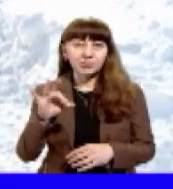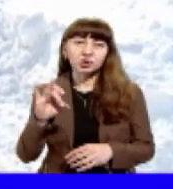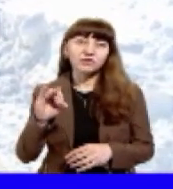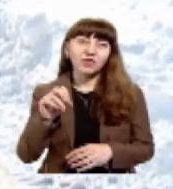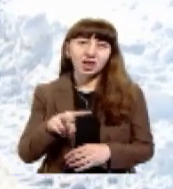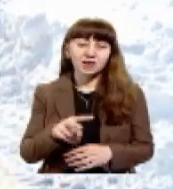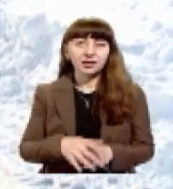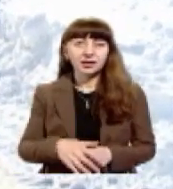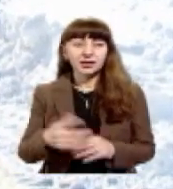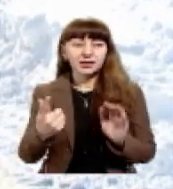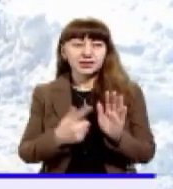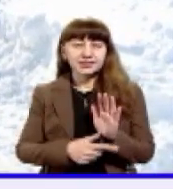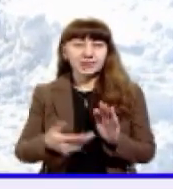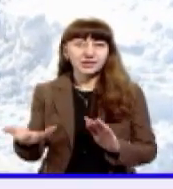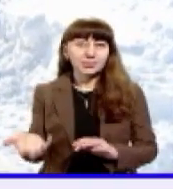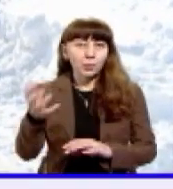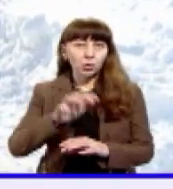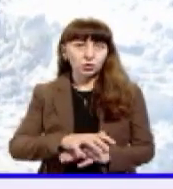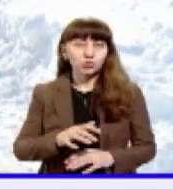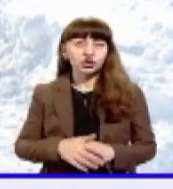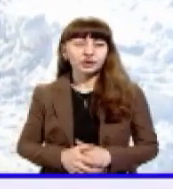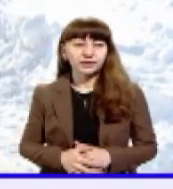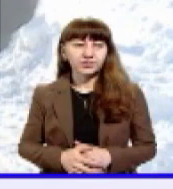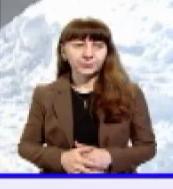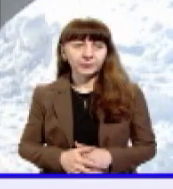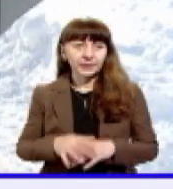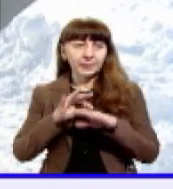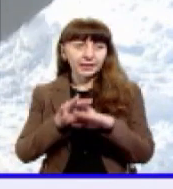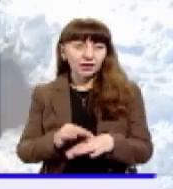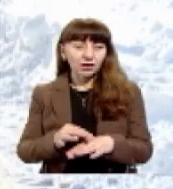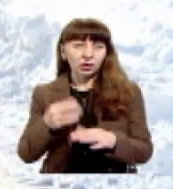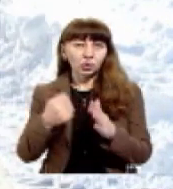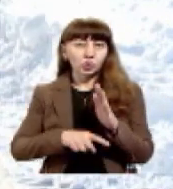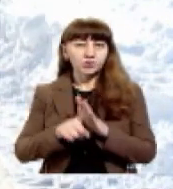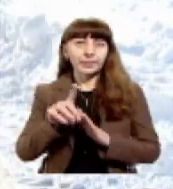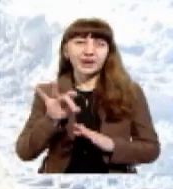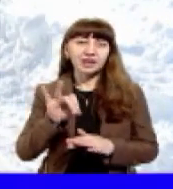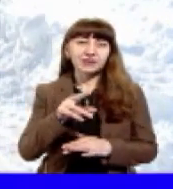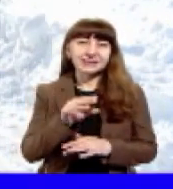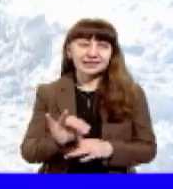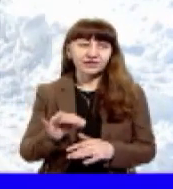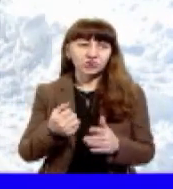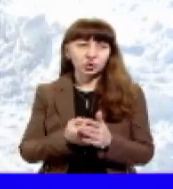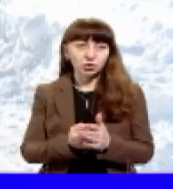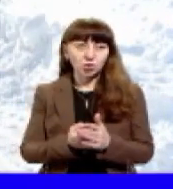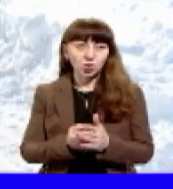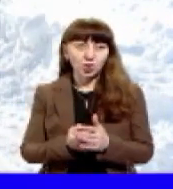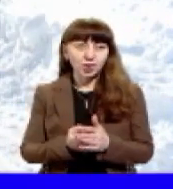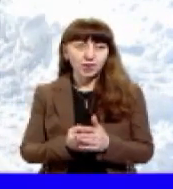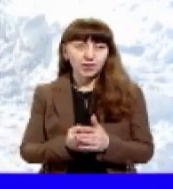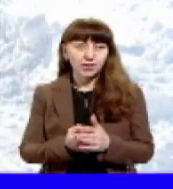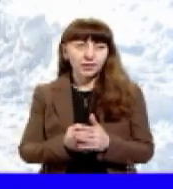самосвалов, 7 погрузчиков вывозится, вот, как видите, от Белинского и до крайней, там,